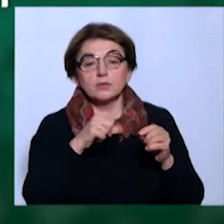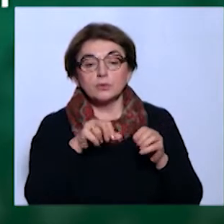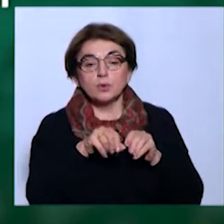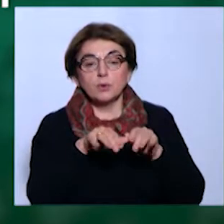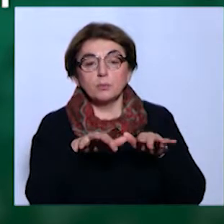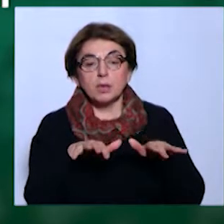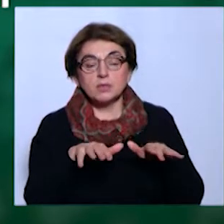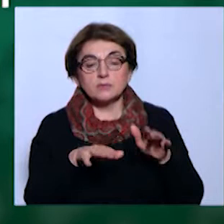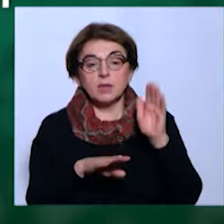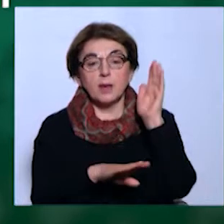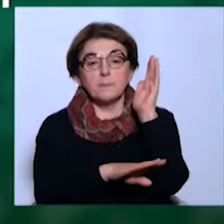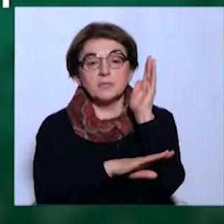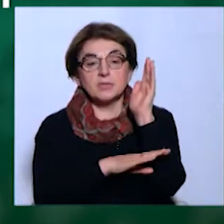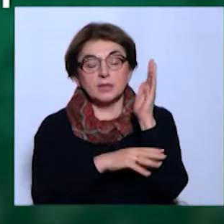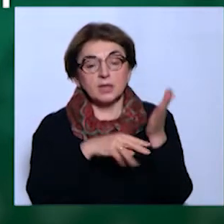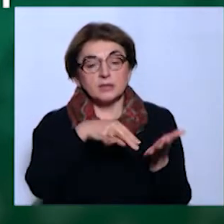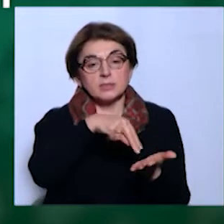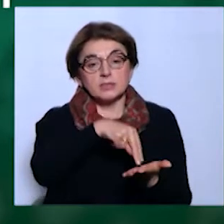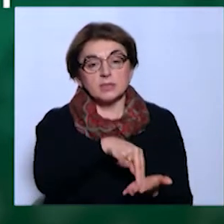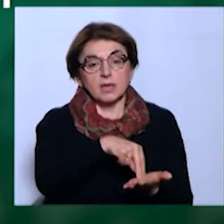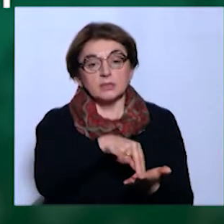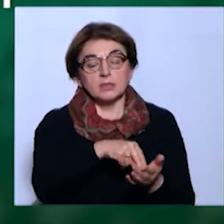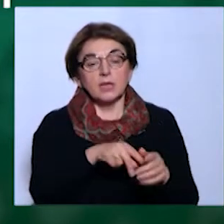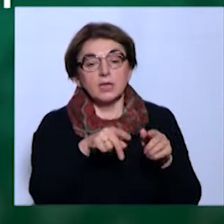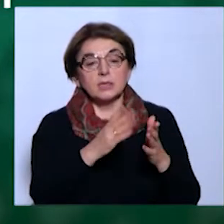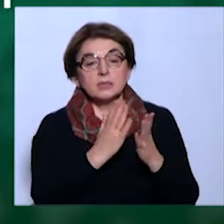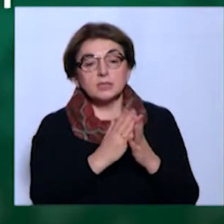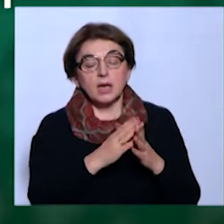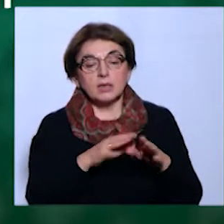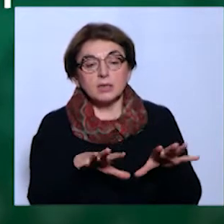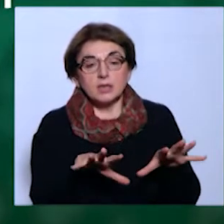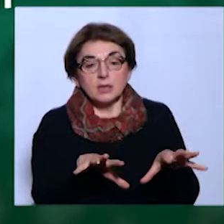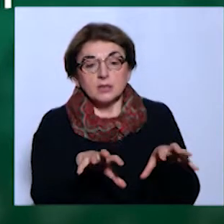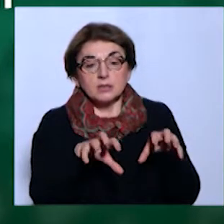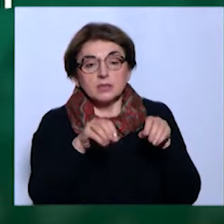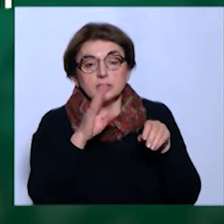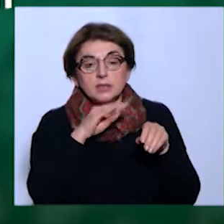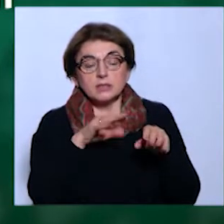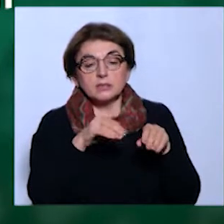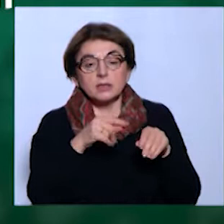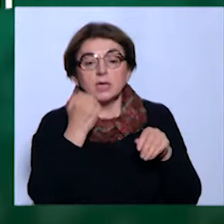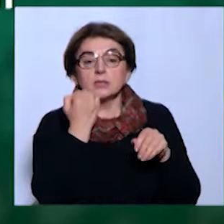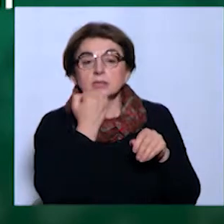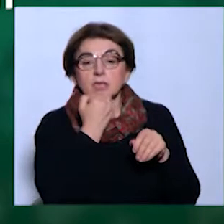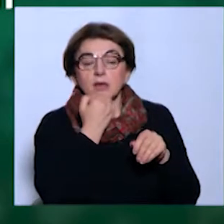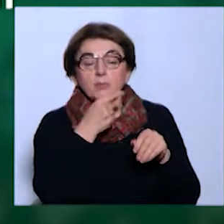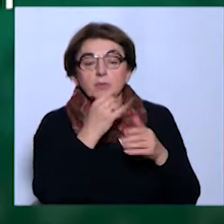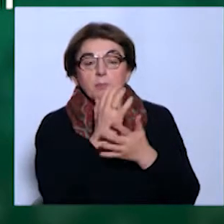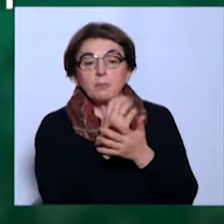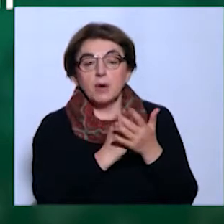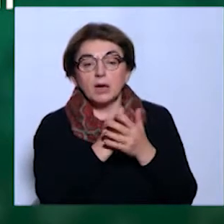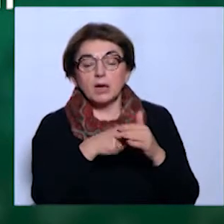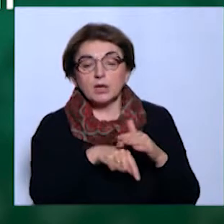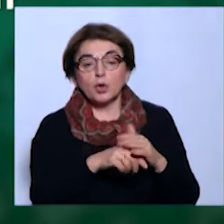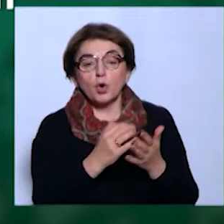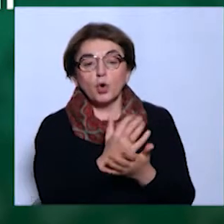saqrdenia. Იწოვს წყალს და მინერალურ მარილებს. ასევე მასში საკვები ნივთიერებების მარაგიც